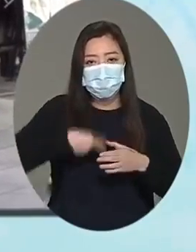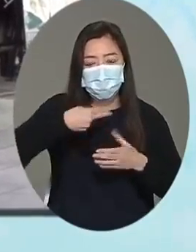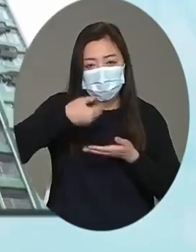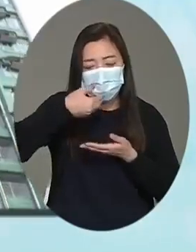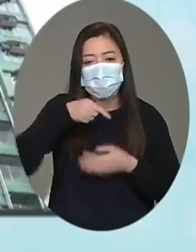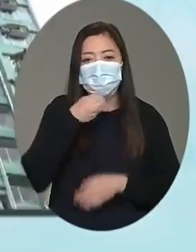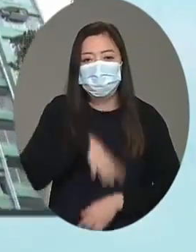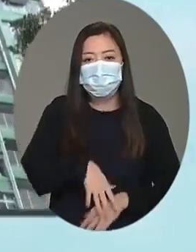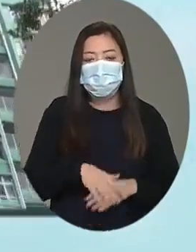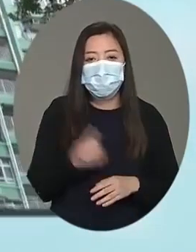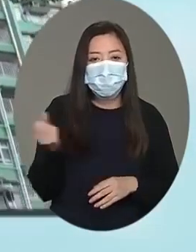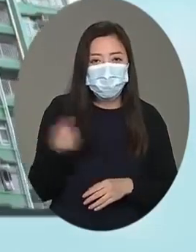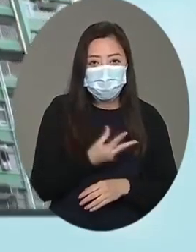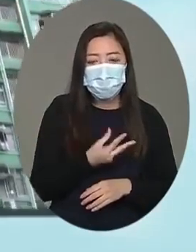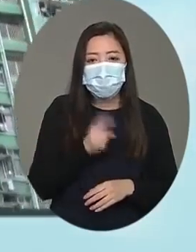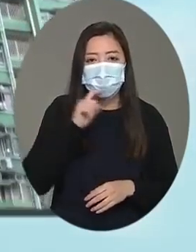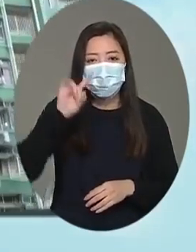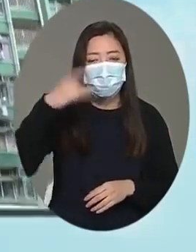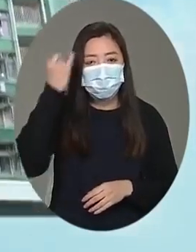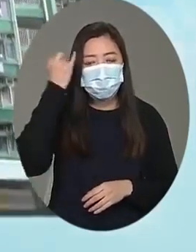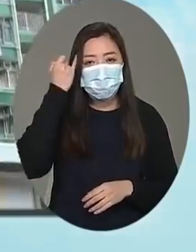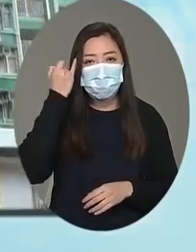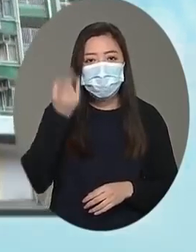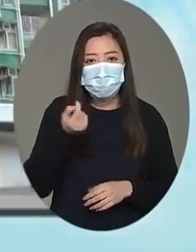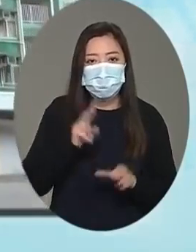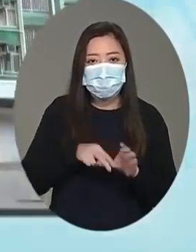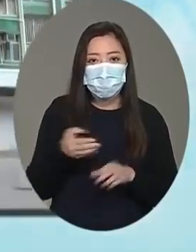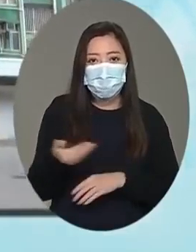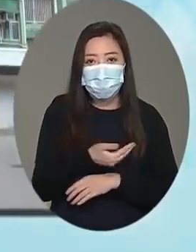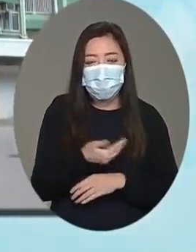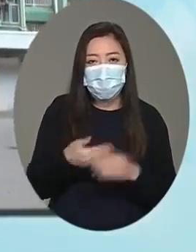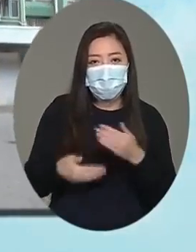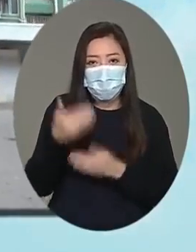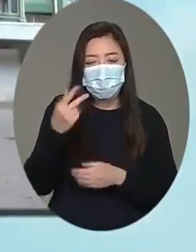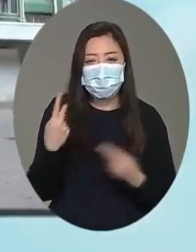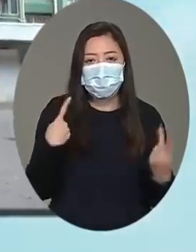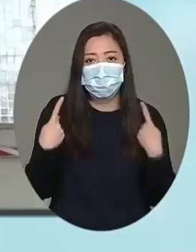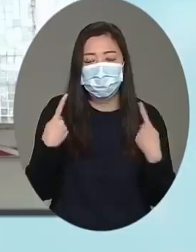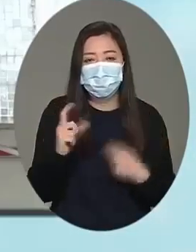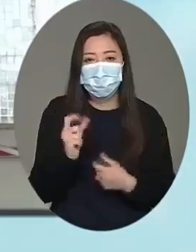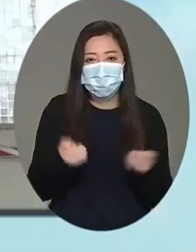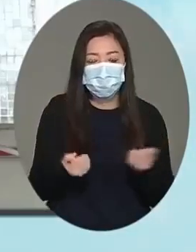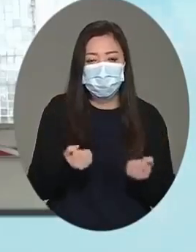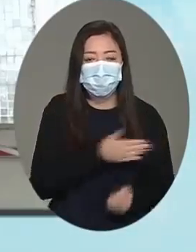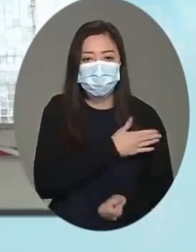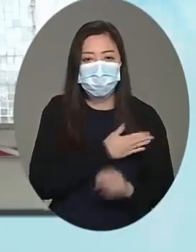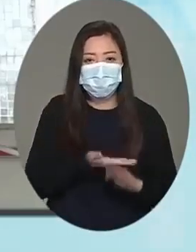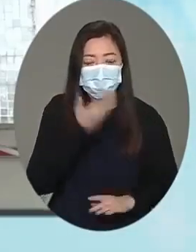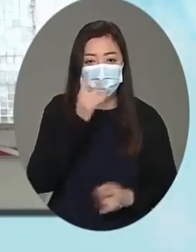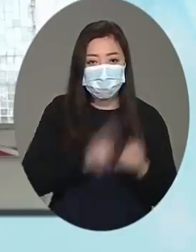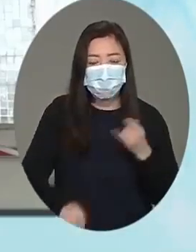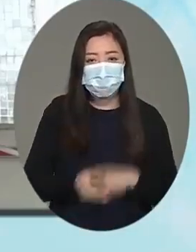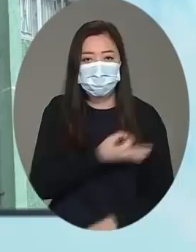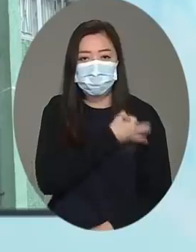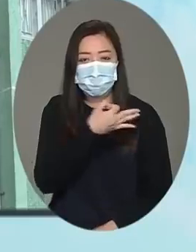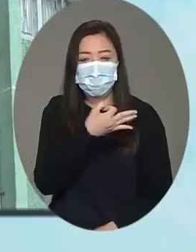厅。另一宗源头未明个案是住在小西湾村瑞乐楼的兼职的士司机，他对上一次开工是上